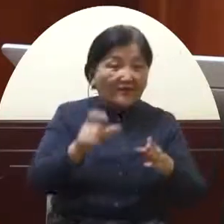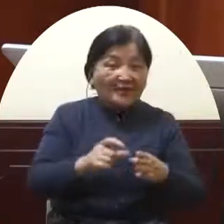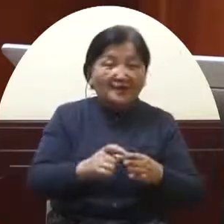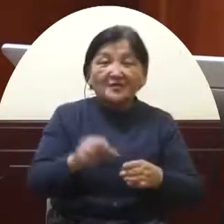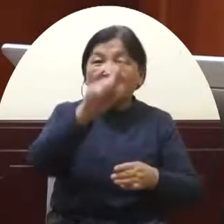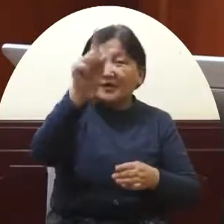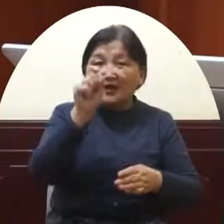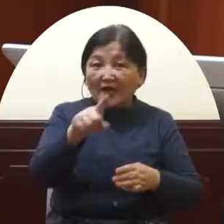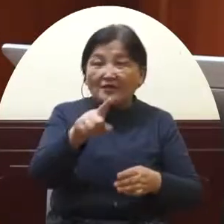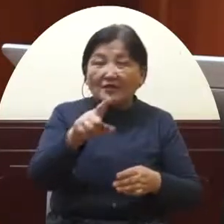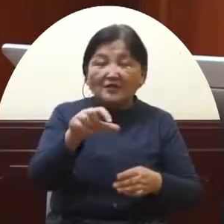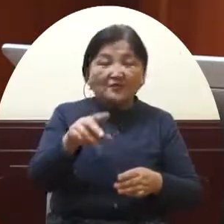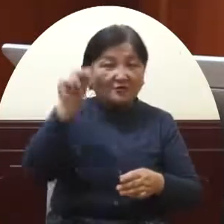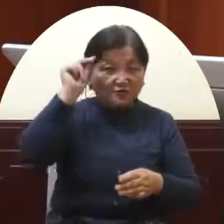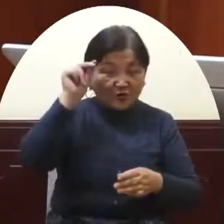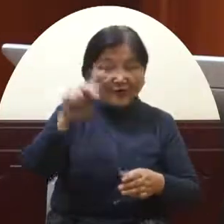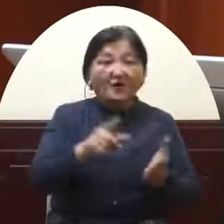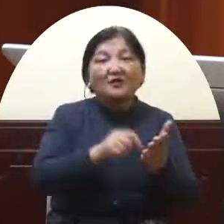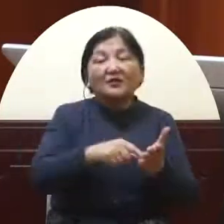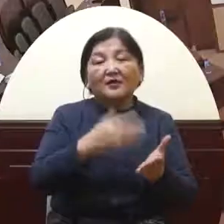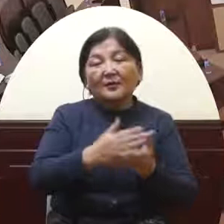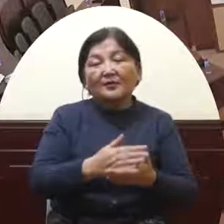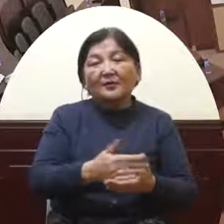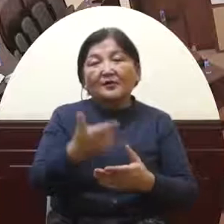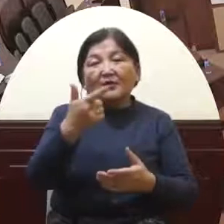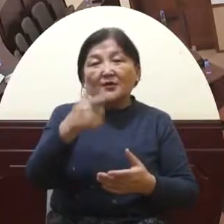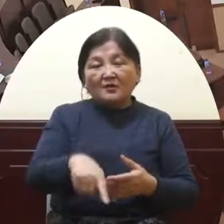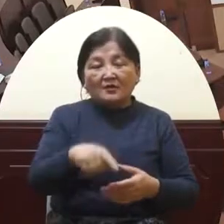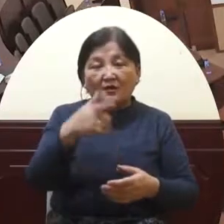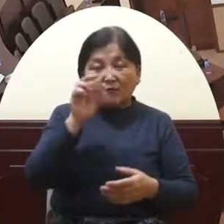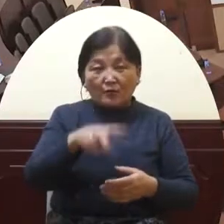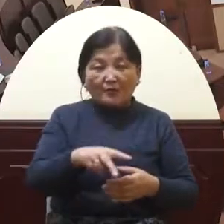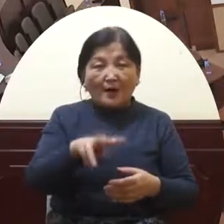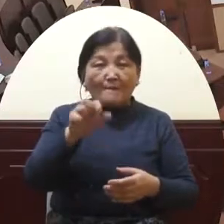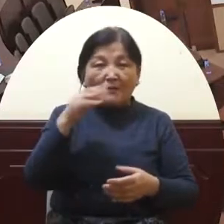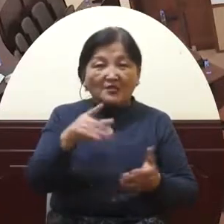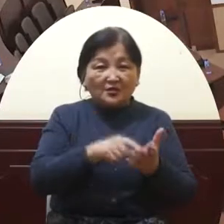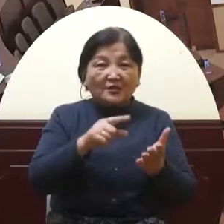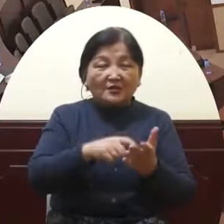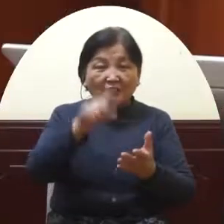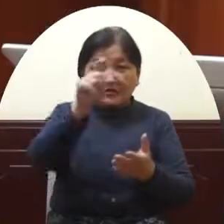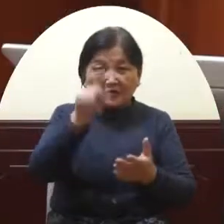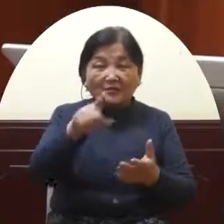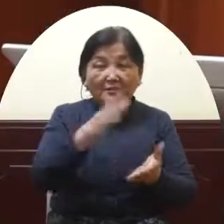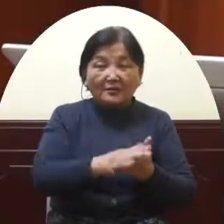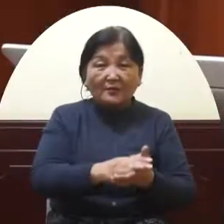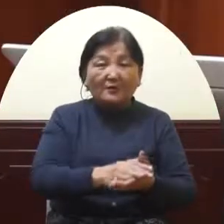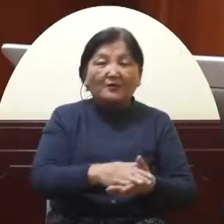байна. Энэ бол маш чухал асуудал. Хөрөлдөл социал демократ нам яаж гэдэг асуултанд нэг